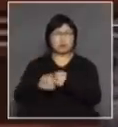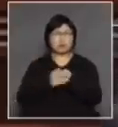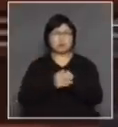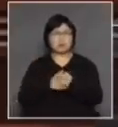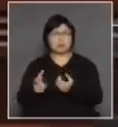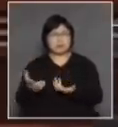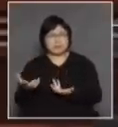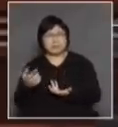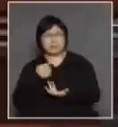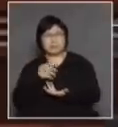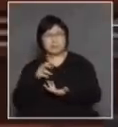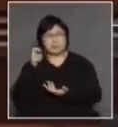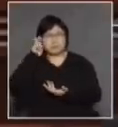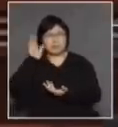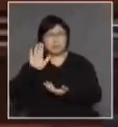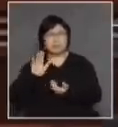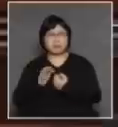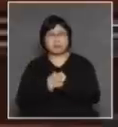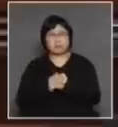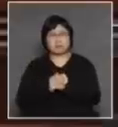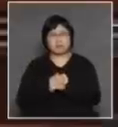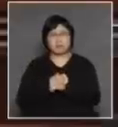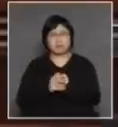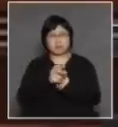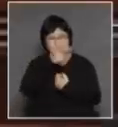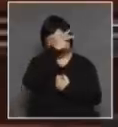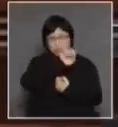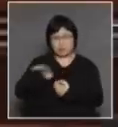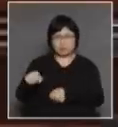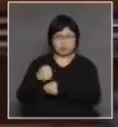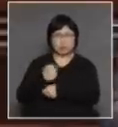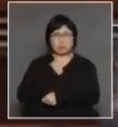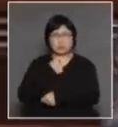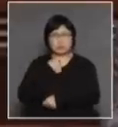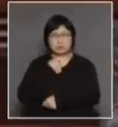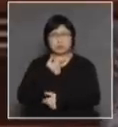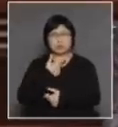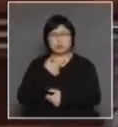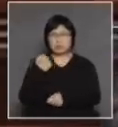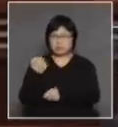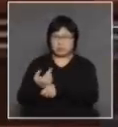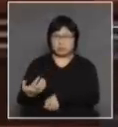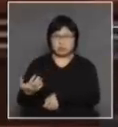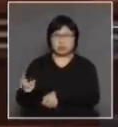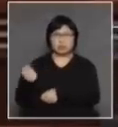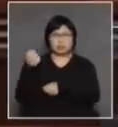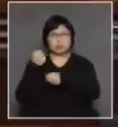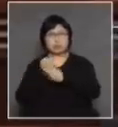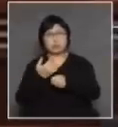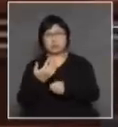他就無需要想，說特首要做的去到多少他就做多